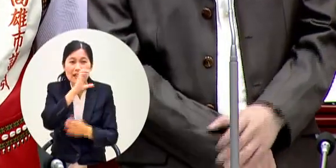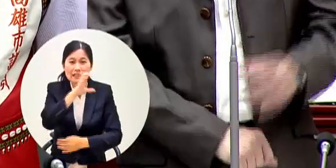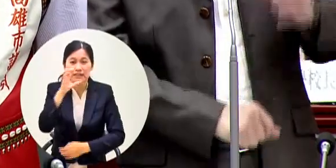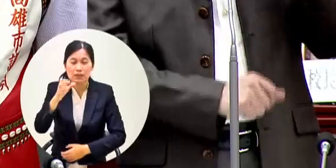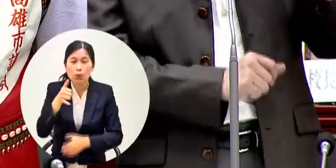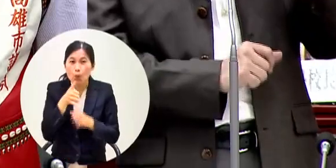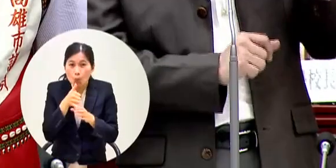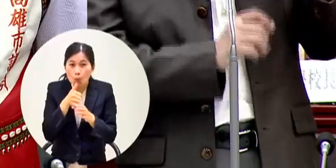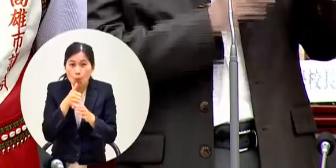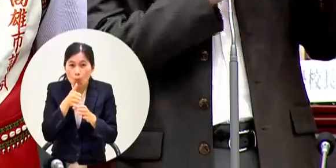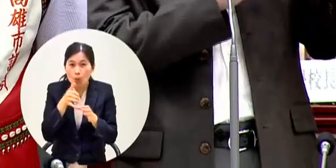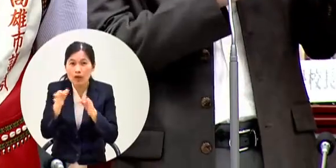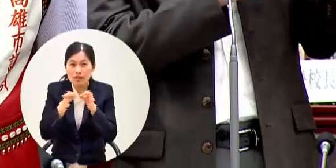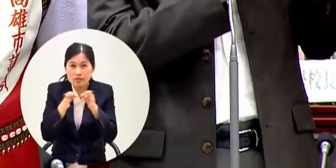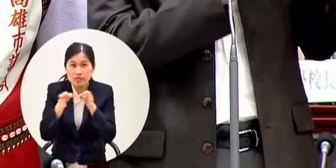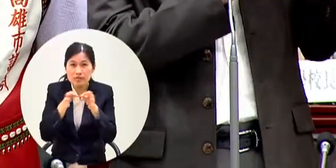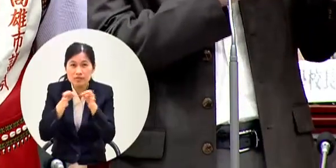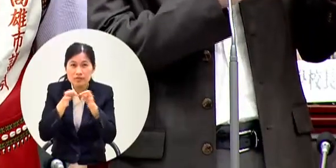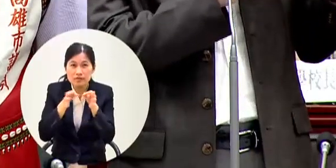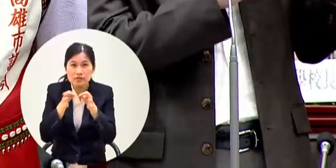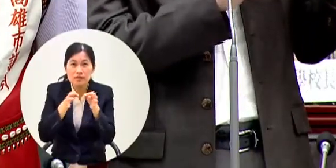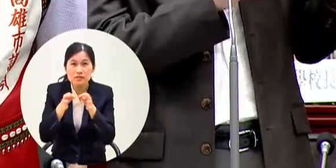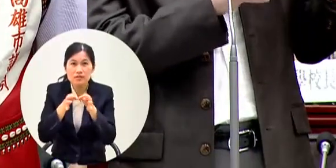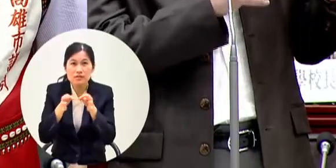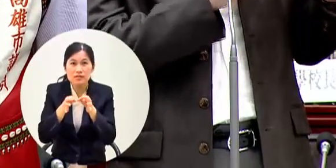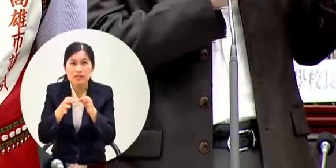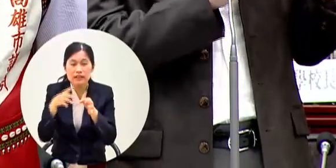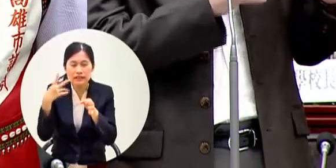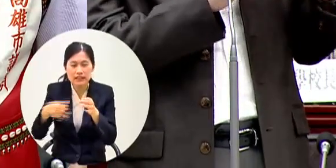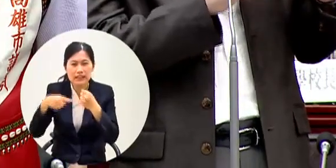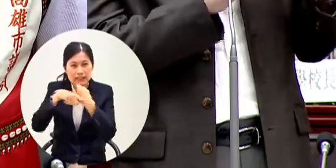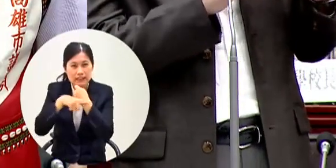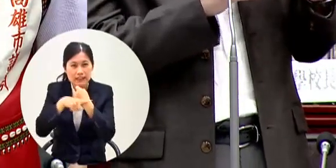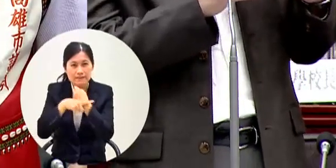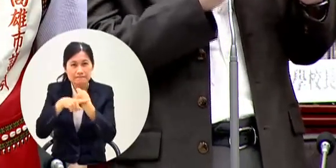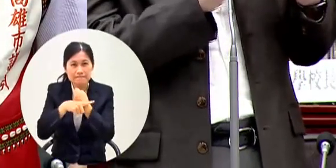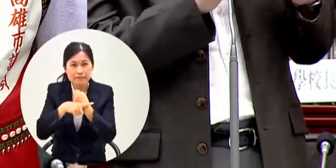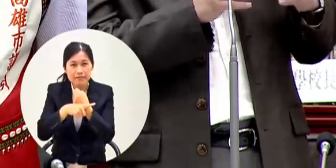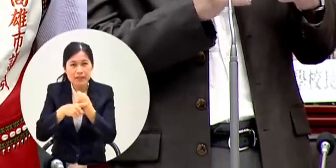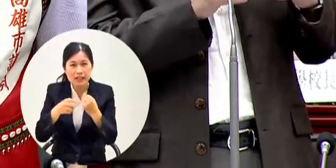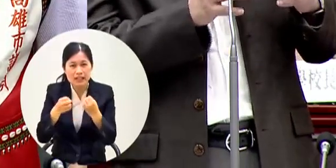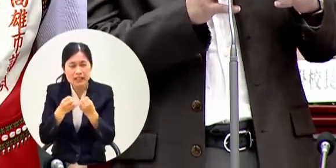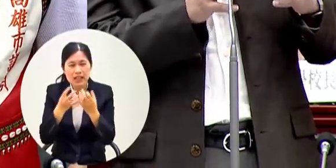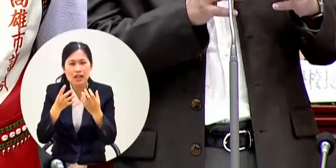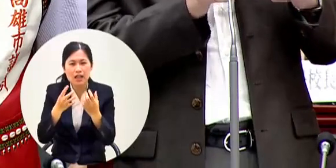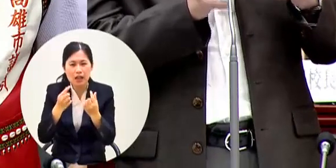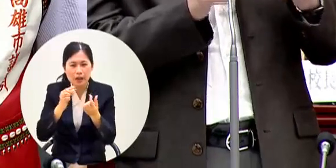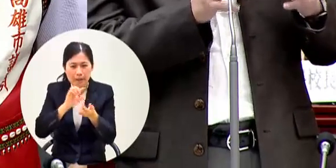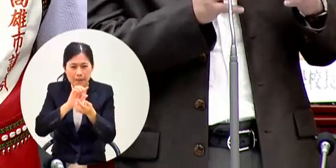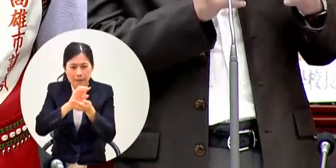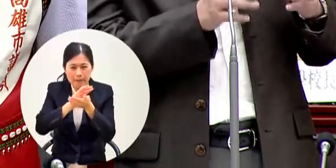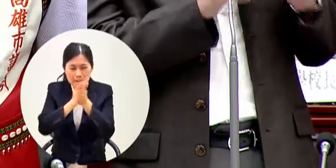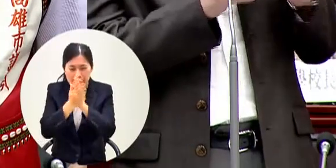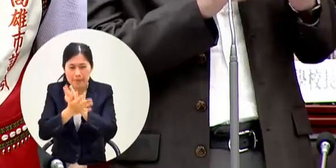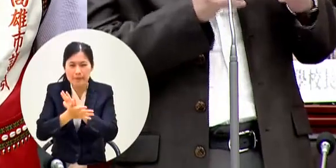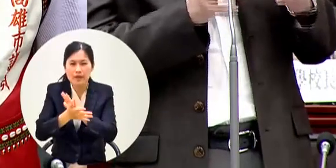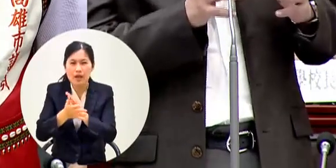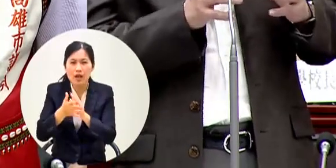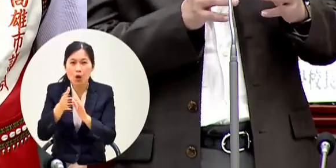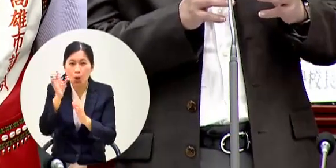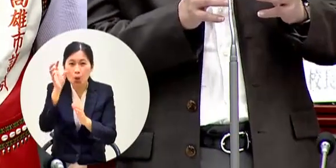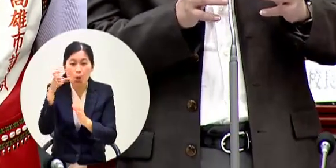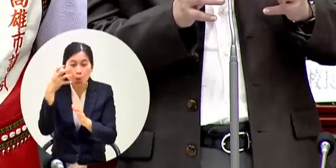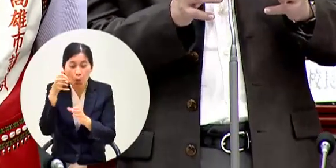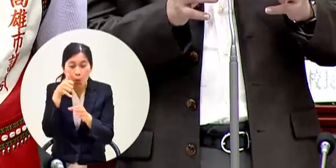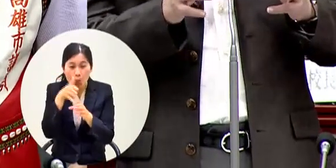整个包装的一个部分去完成，好、哦，那我们会大力来推进。另外一个就是相关的500cc 的饮料店，那还有就是可